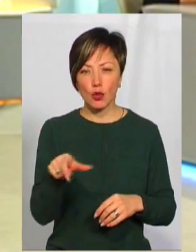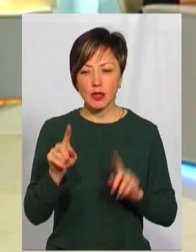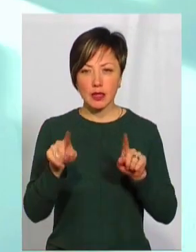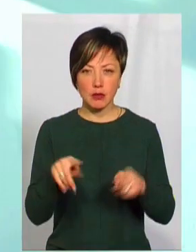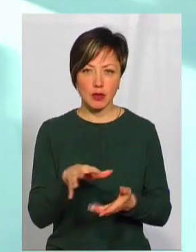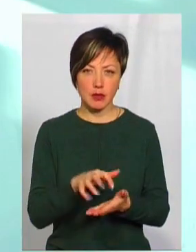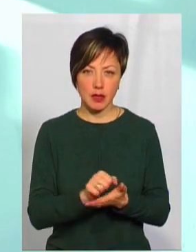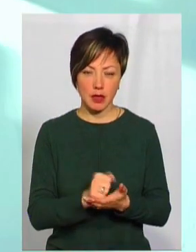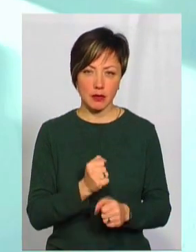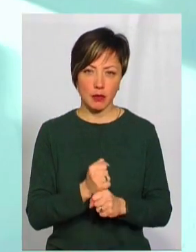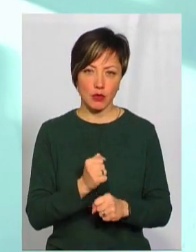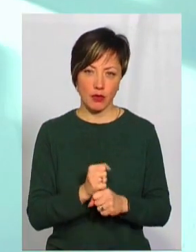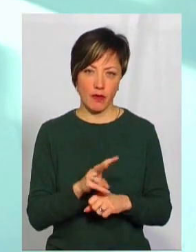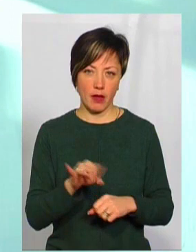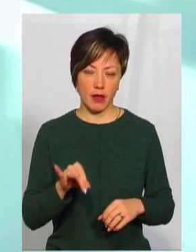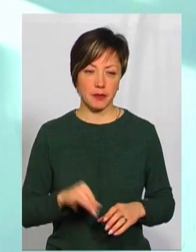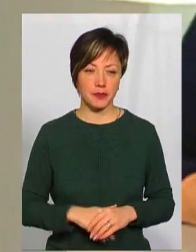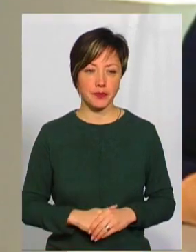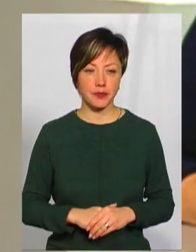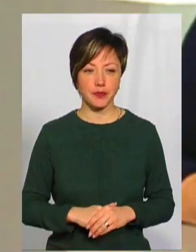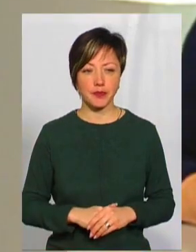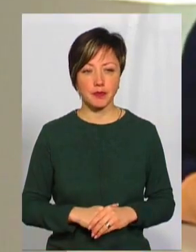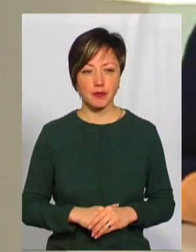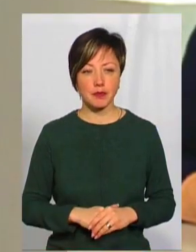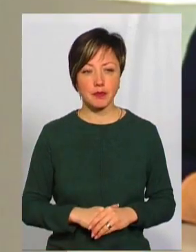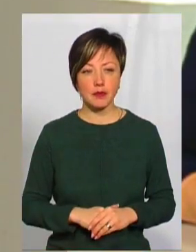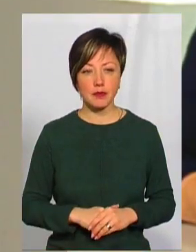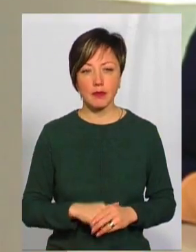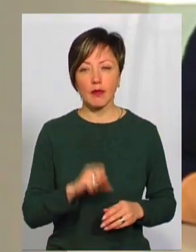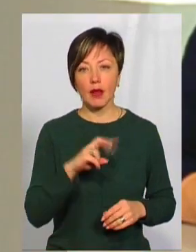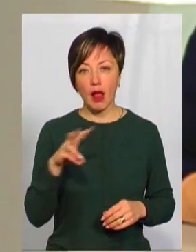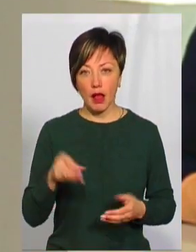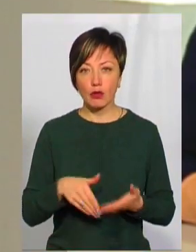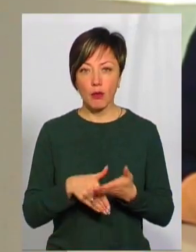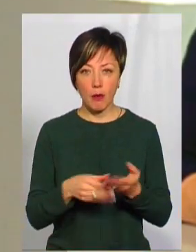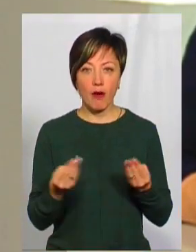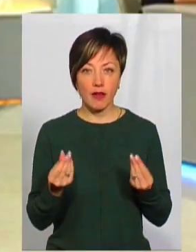були б зайняті, працювали. Але допомога фінансова